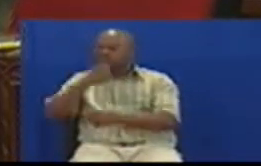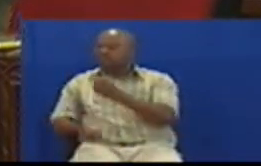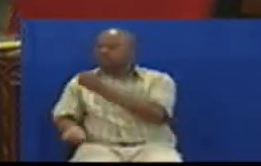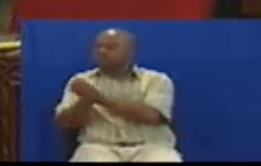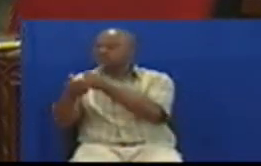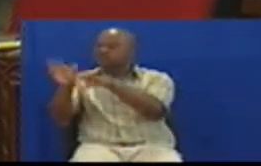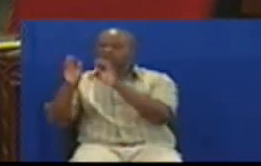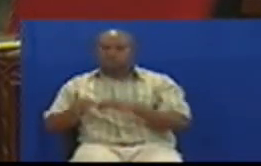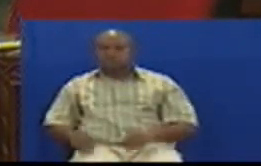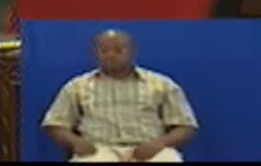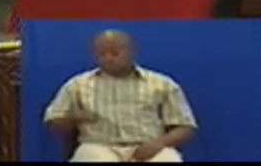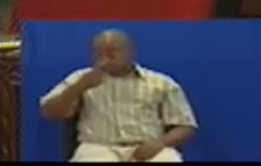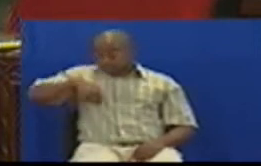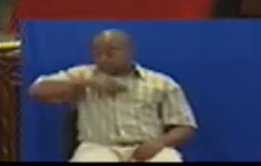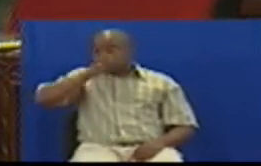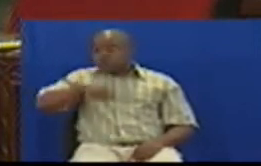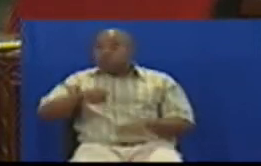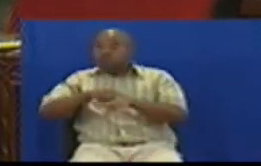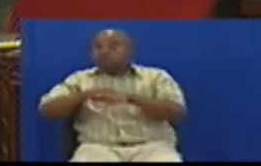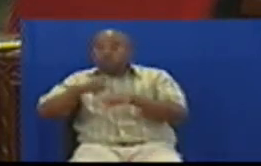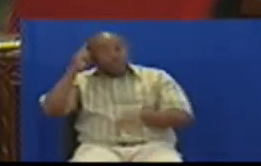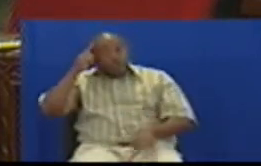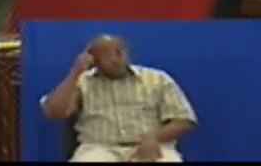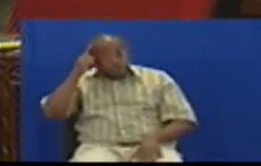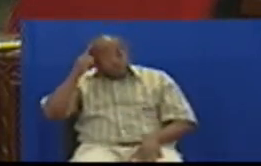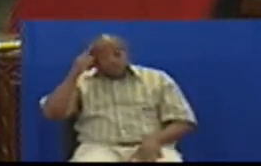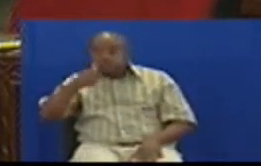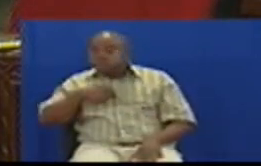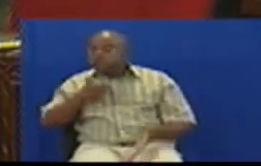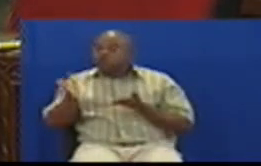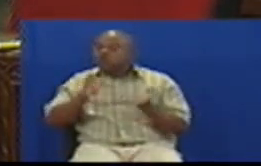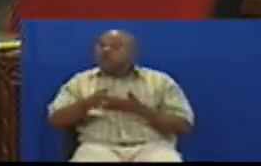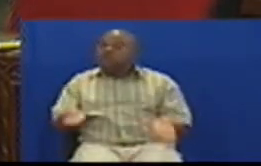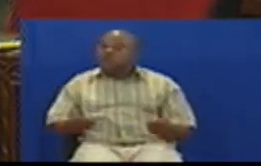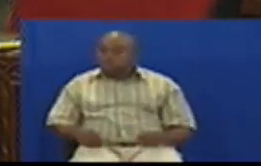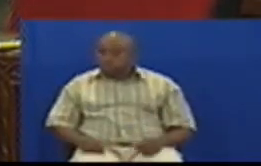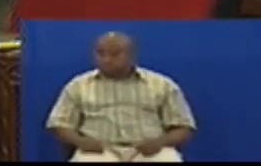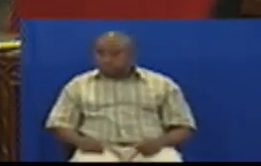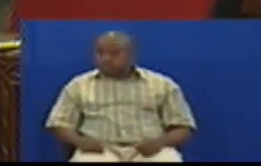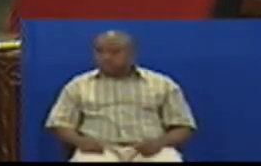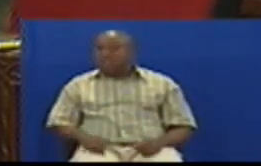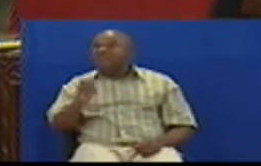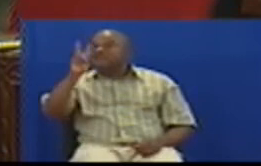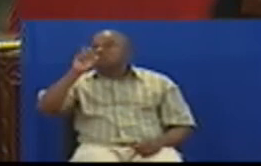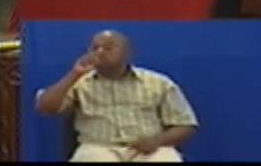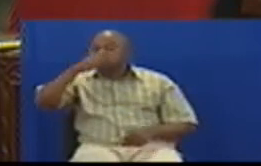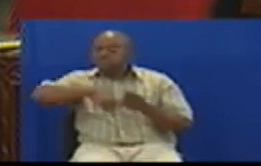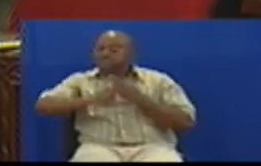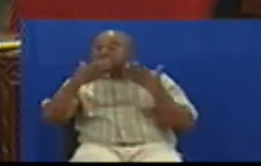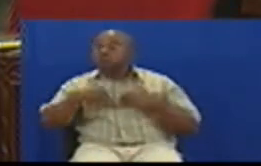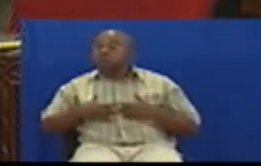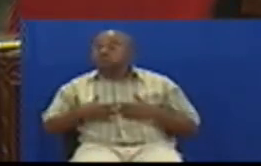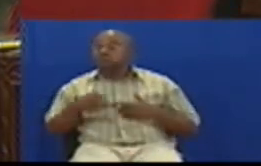kwa kuamini kwamba wao wakiwa wana ngozi nyeusi watakuwa wana nafasi kubwa zaidi ya kupambana na ugonjwa huu. Hiyo ni